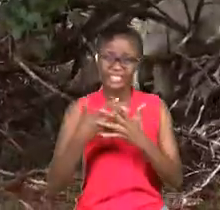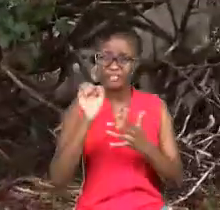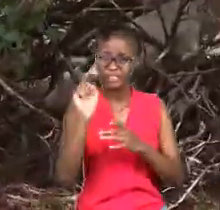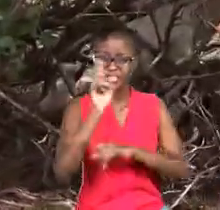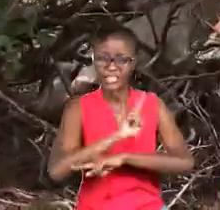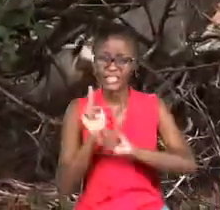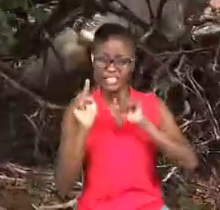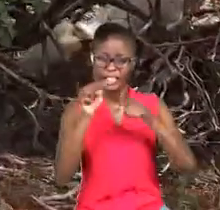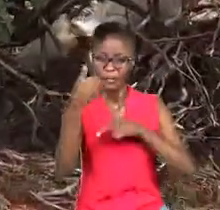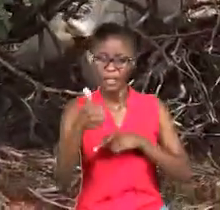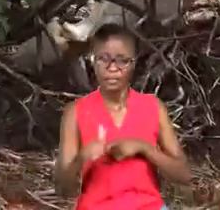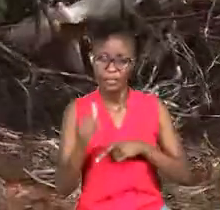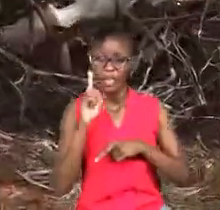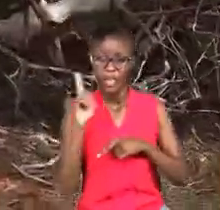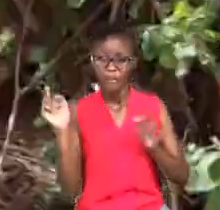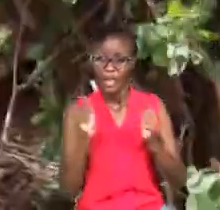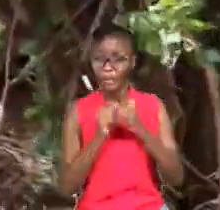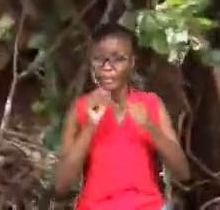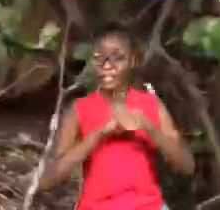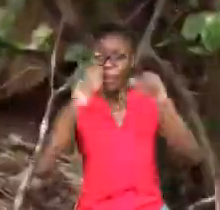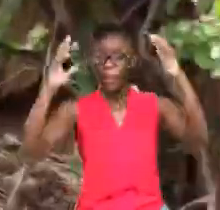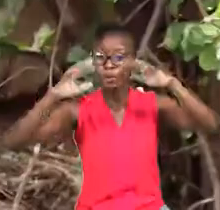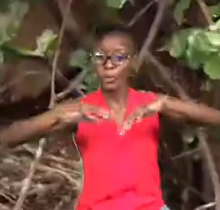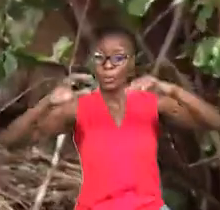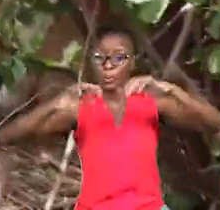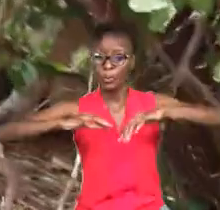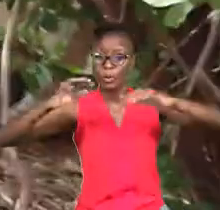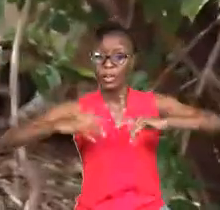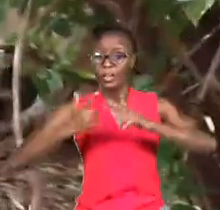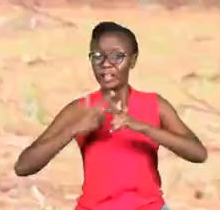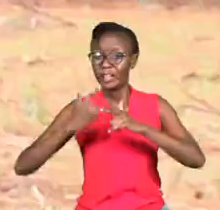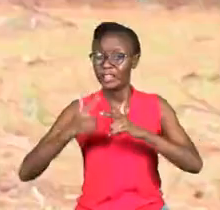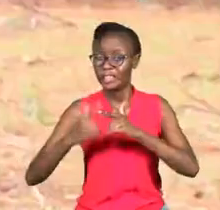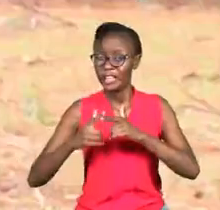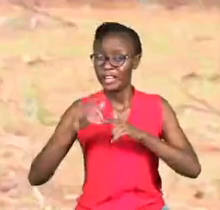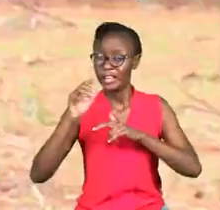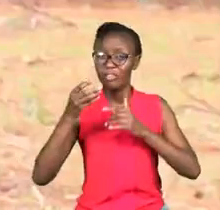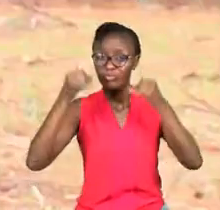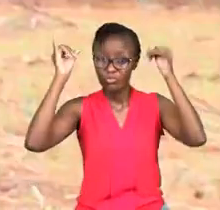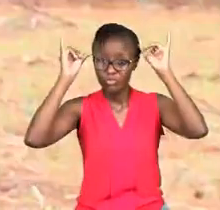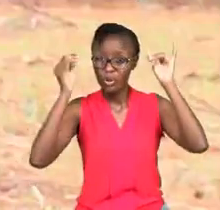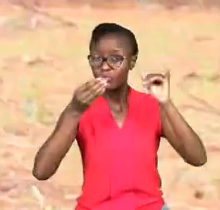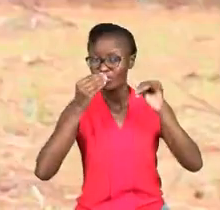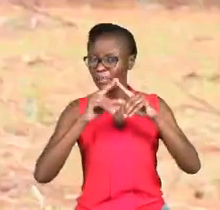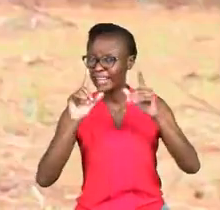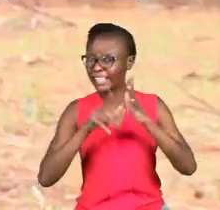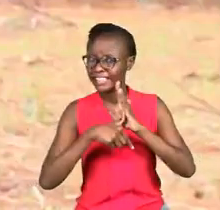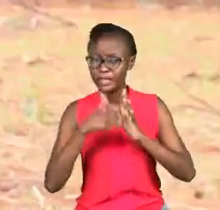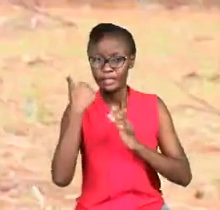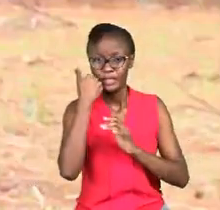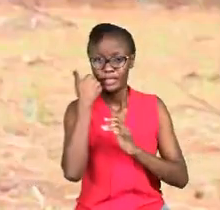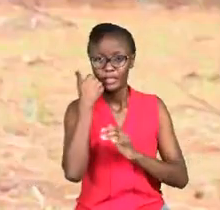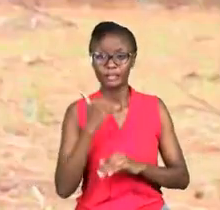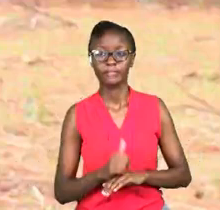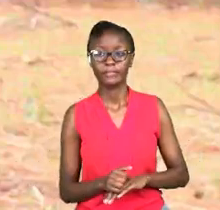Ugonjwa huo ulianza baada ya mvua ndogo kunyesha na mifugo wakaanza kupata lishe. Mzee Ahmed anaomba serikali kuu na idara husika